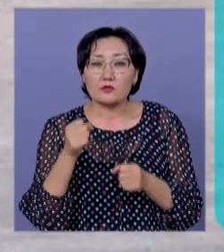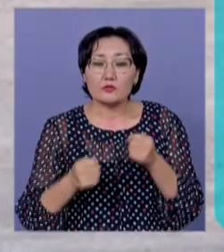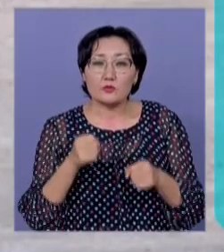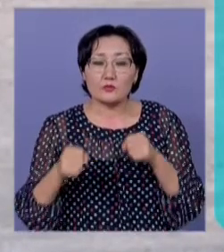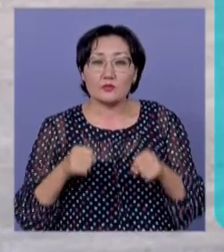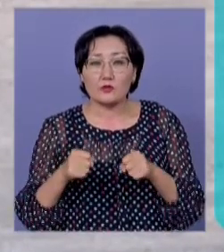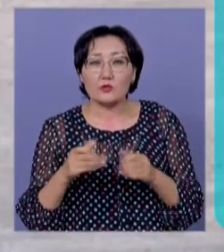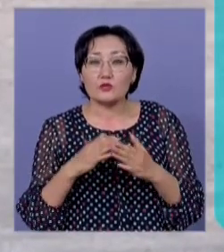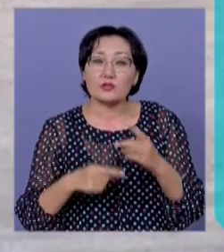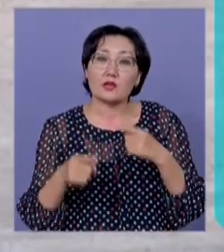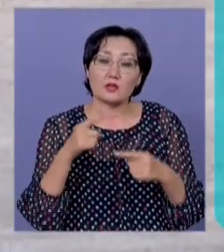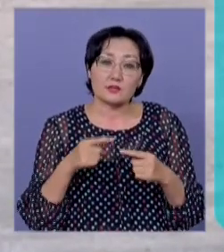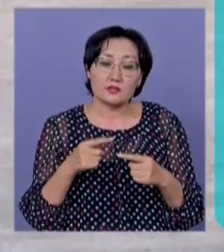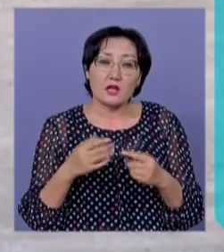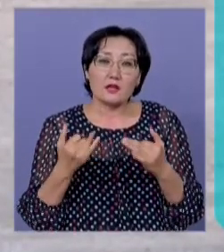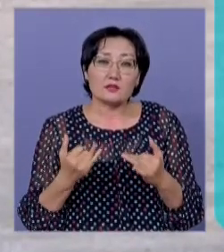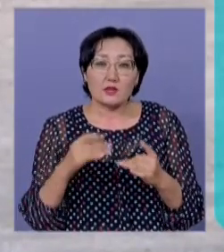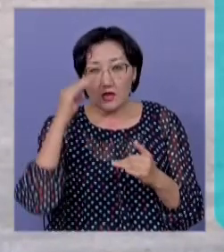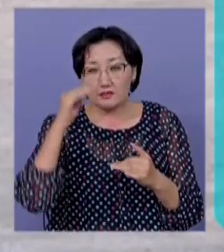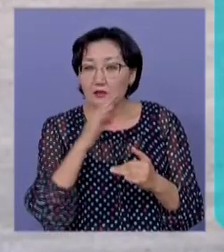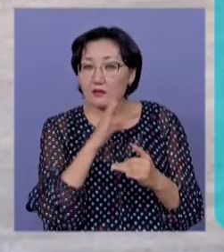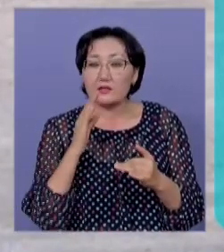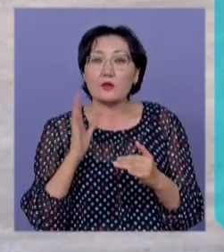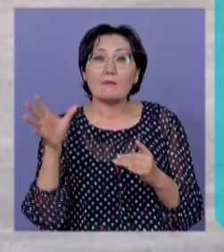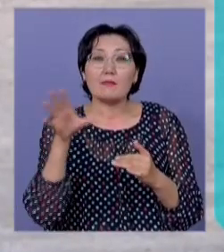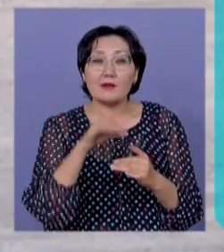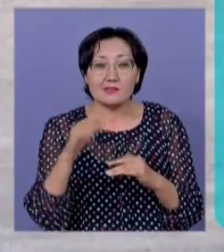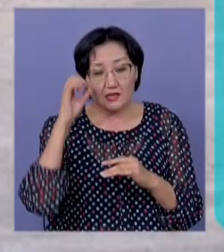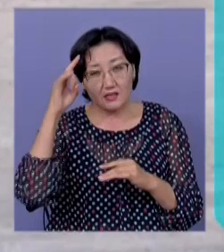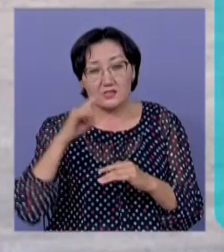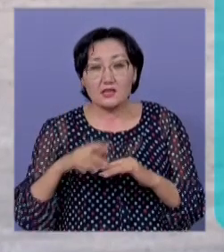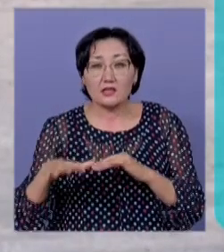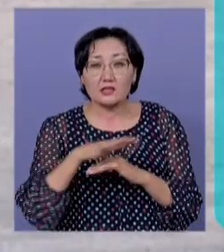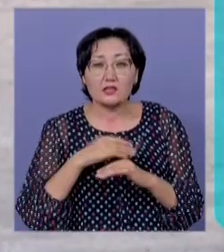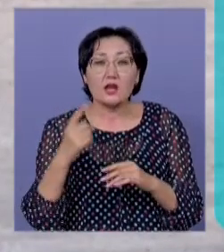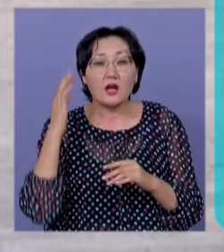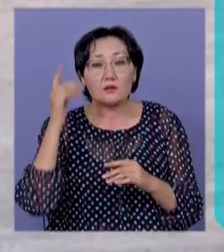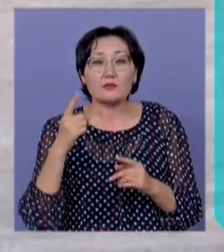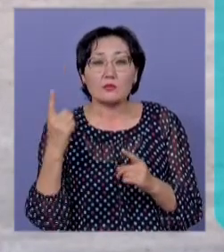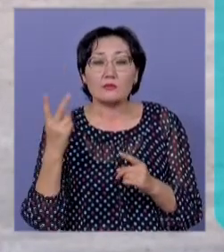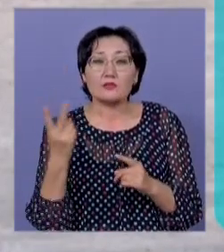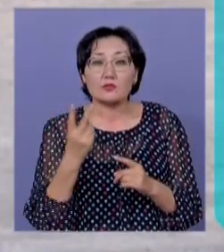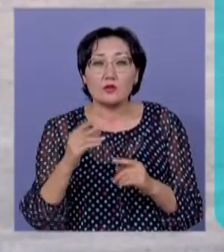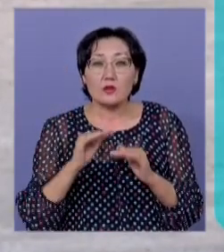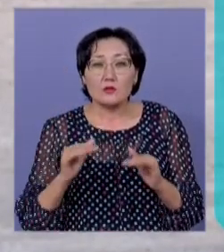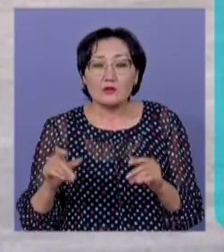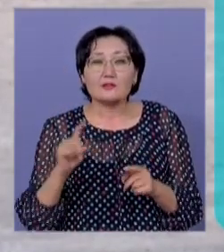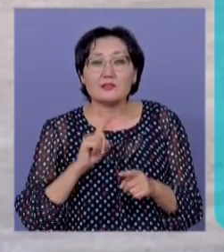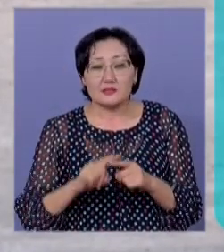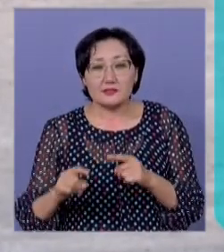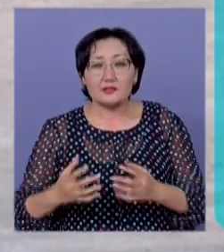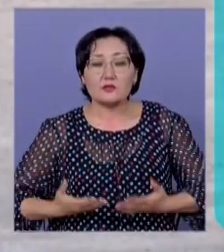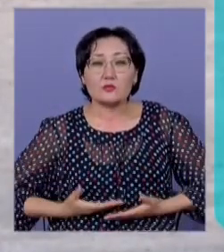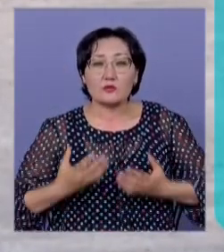үйлеріне әрең қайтқан көрінеді. Ендігі ата-анасының барша қазақтың арман тілегі біреу ақ, қос бүлдіршін тезірек аман есен